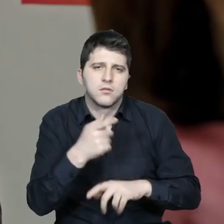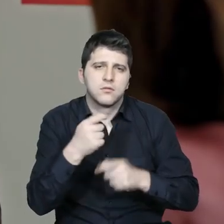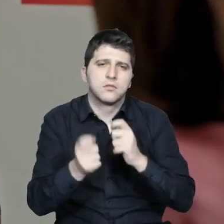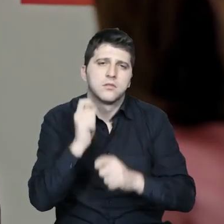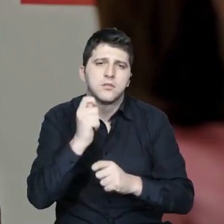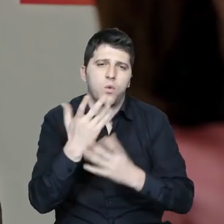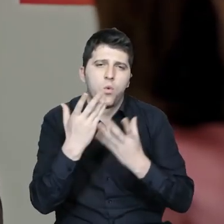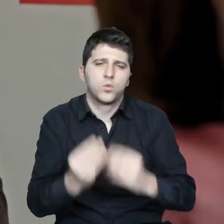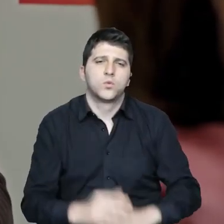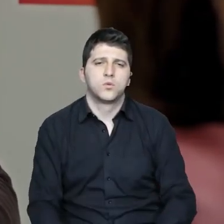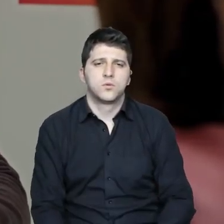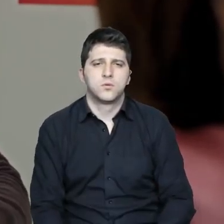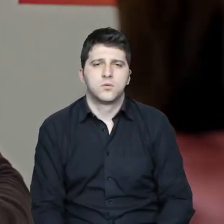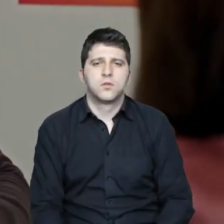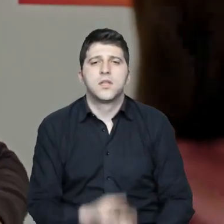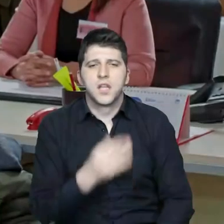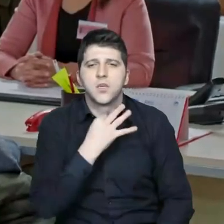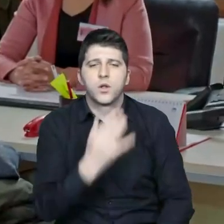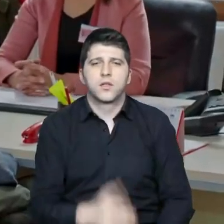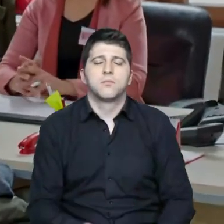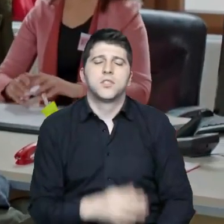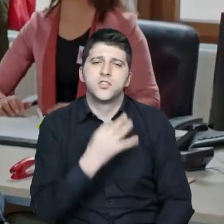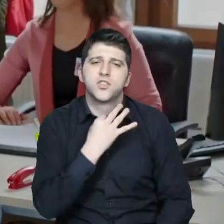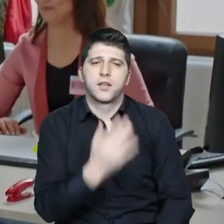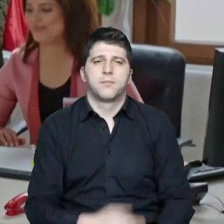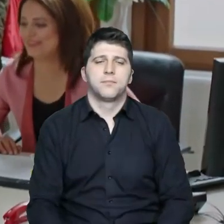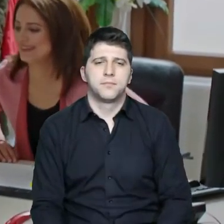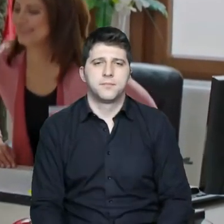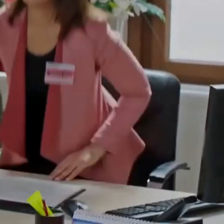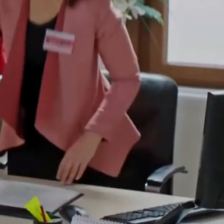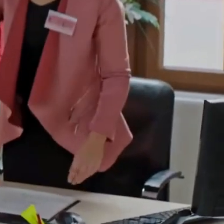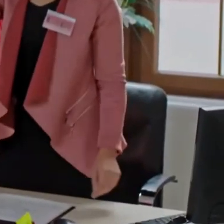çekebilirsiniz. Teşekkür ederim. Rica ederim.